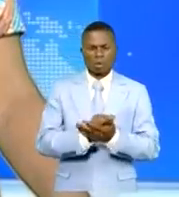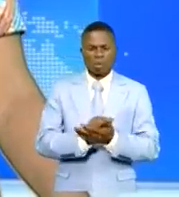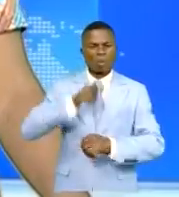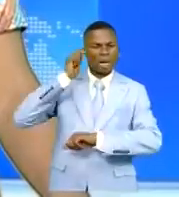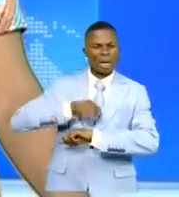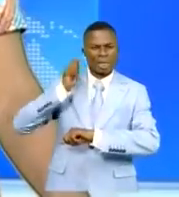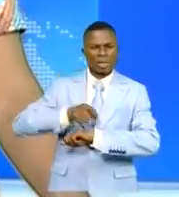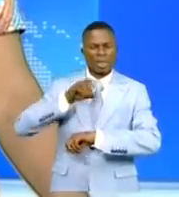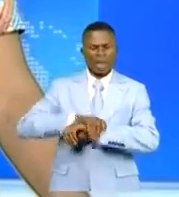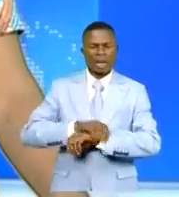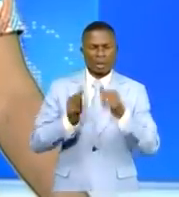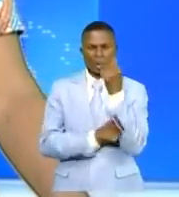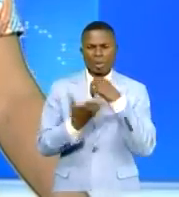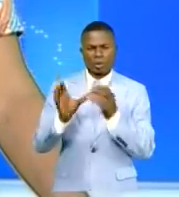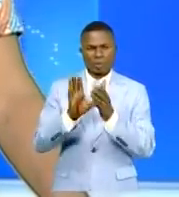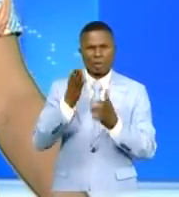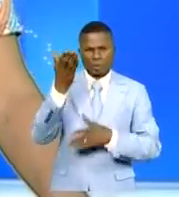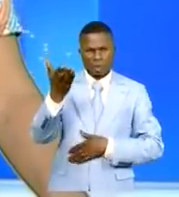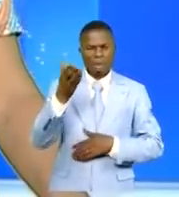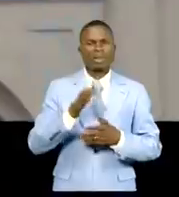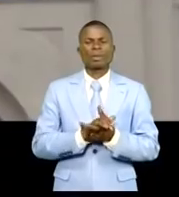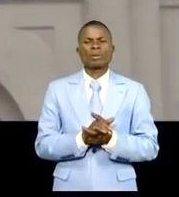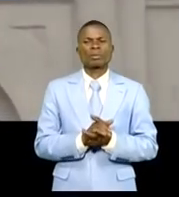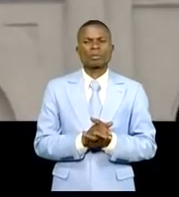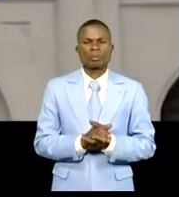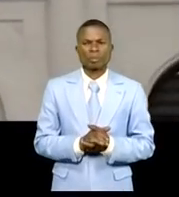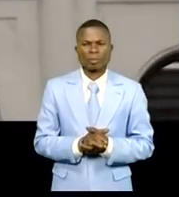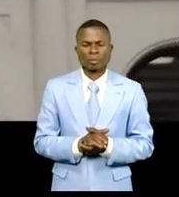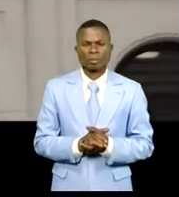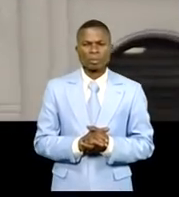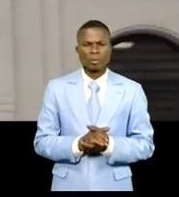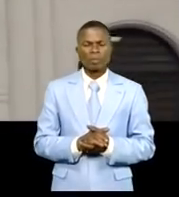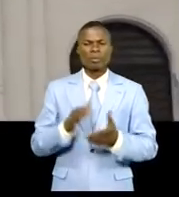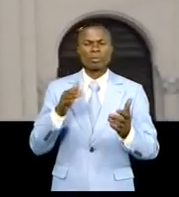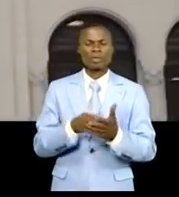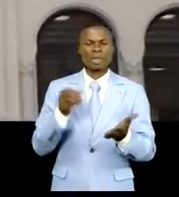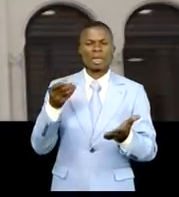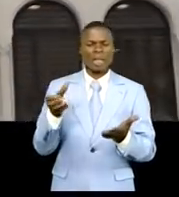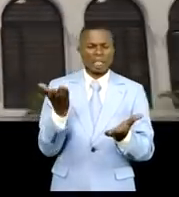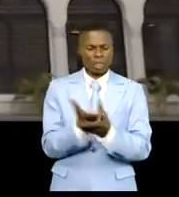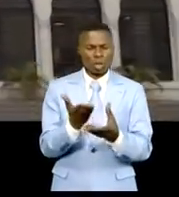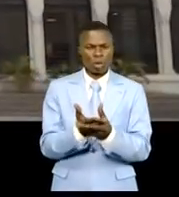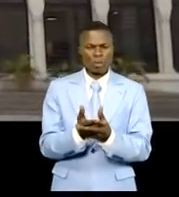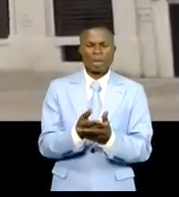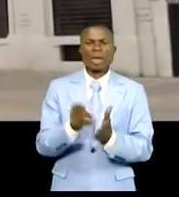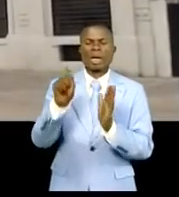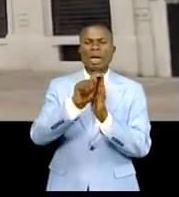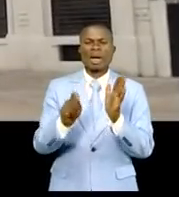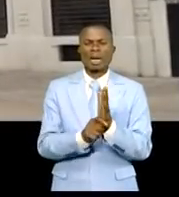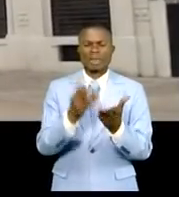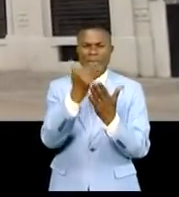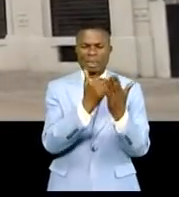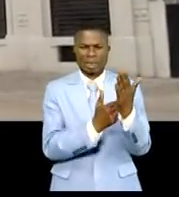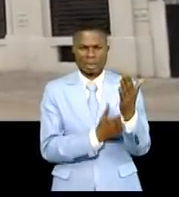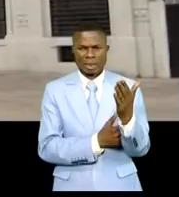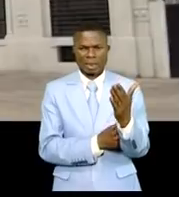judiciaires. Le point avec Rodé Panda. De fausses lettres de notification valant attestation d'enregistrement de